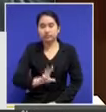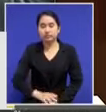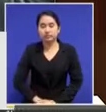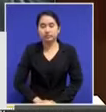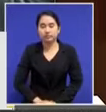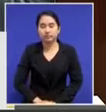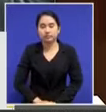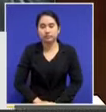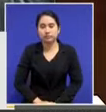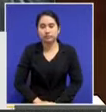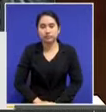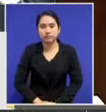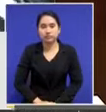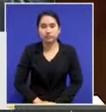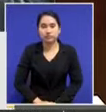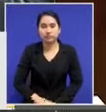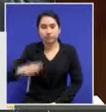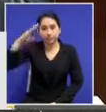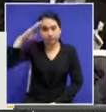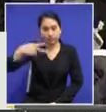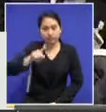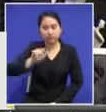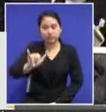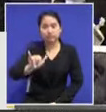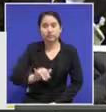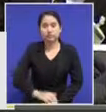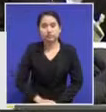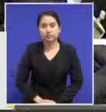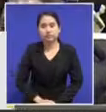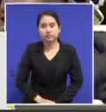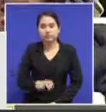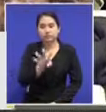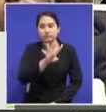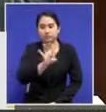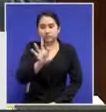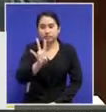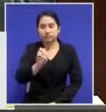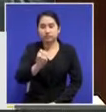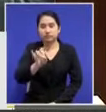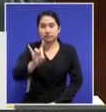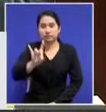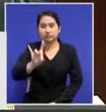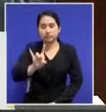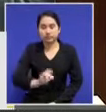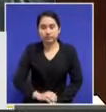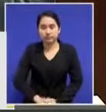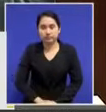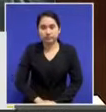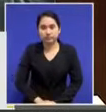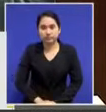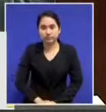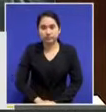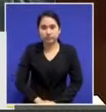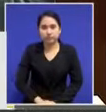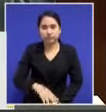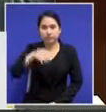าสันพาณิชย ์พลเอกประยุทธ์จันทร์โอชาครับ 478นายวันอยู่บำ